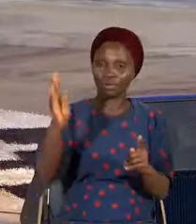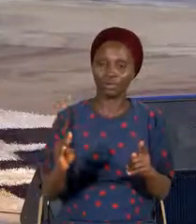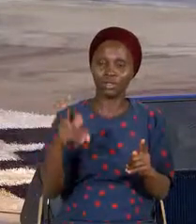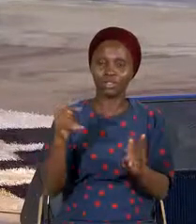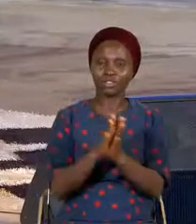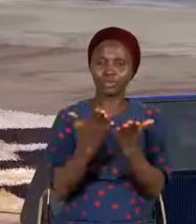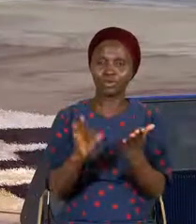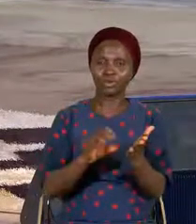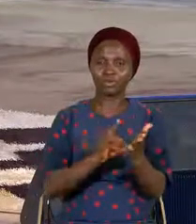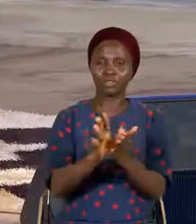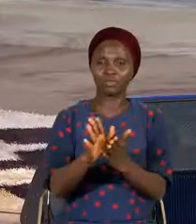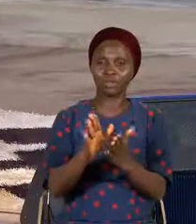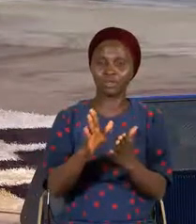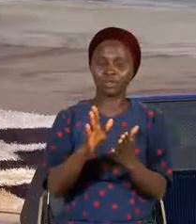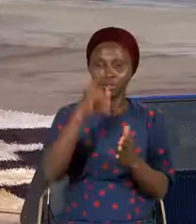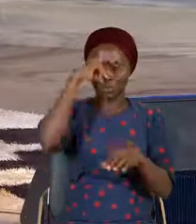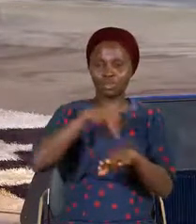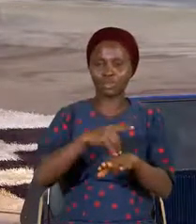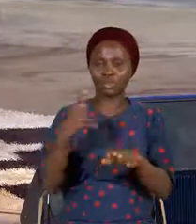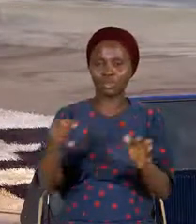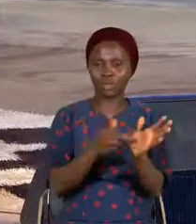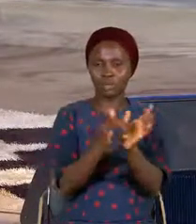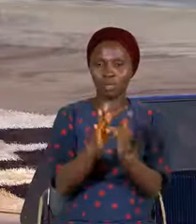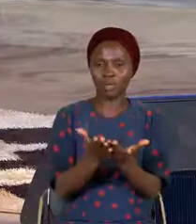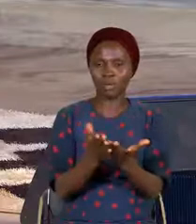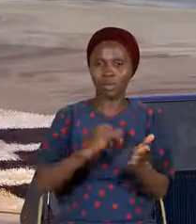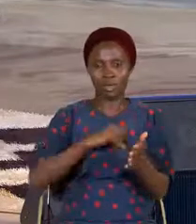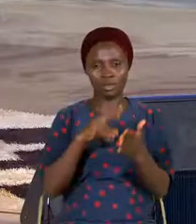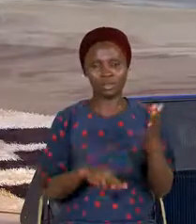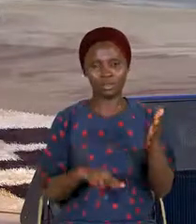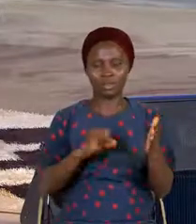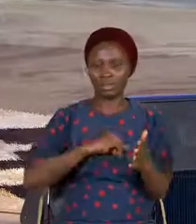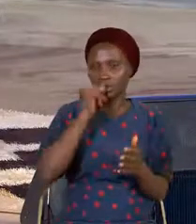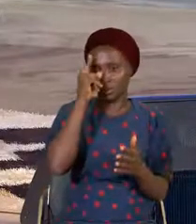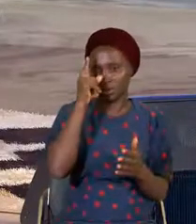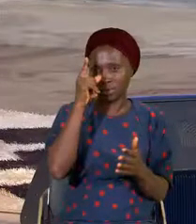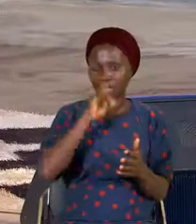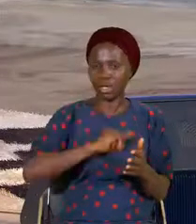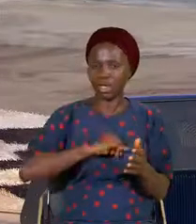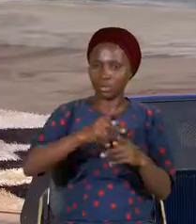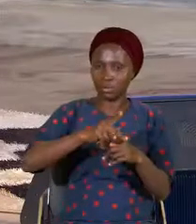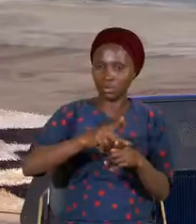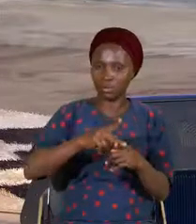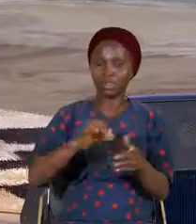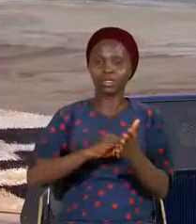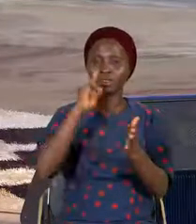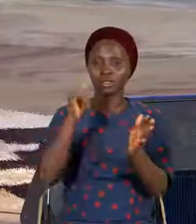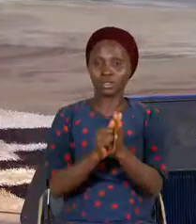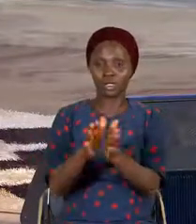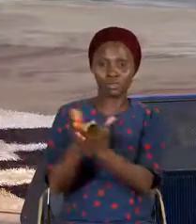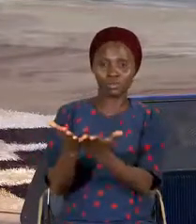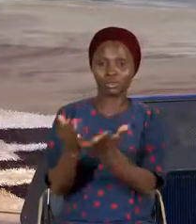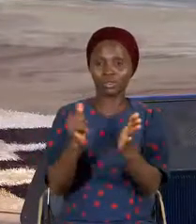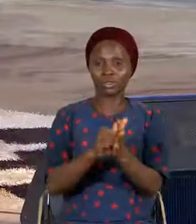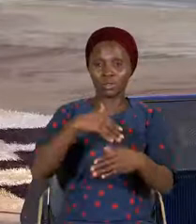la sagesse divine, la Bible. Je lis, je comprends et j'applique. C'est ce livre qui